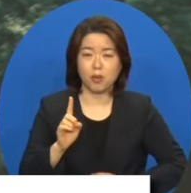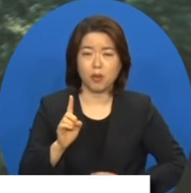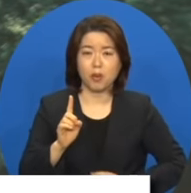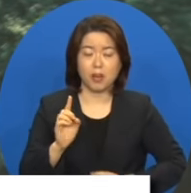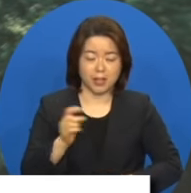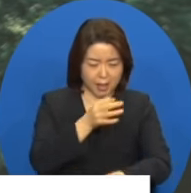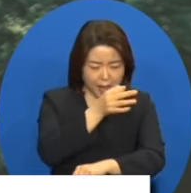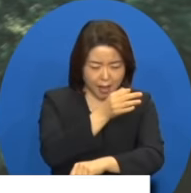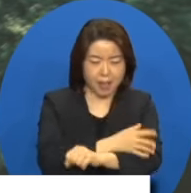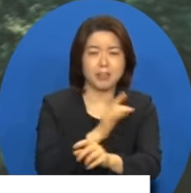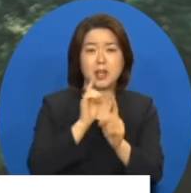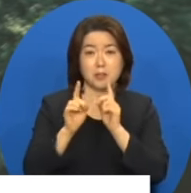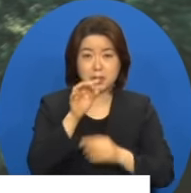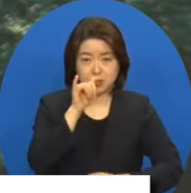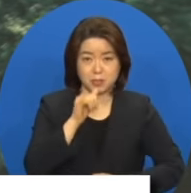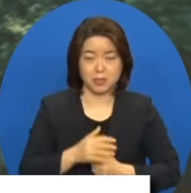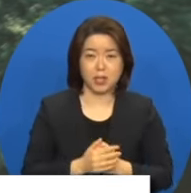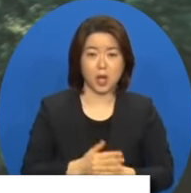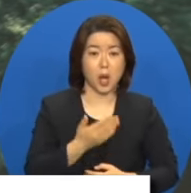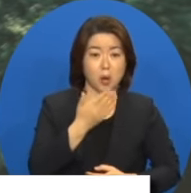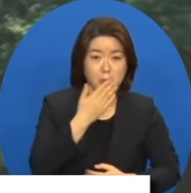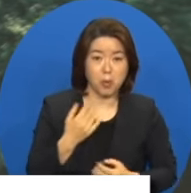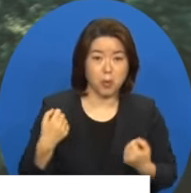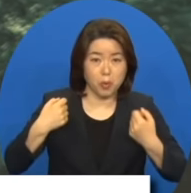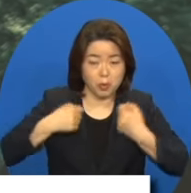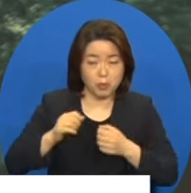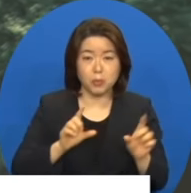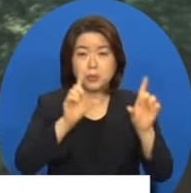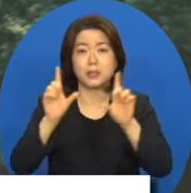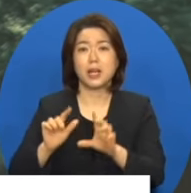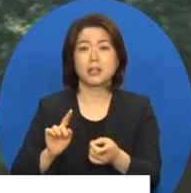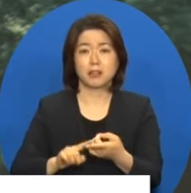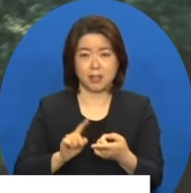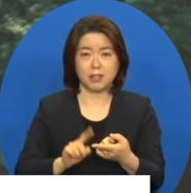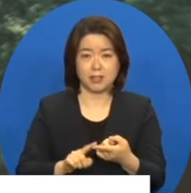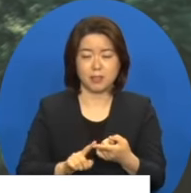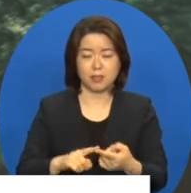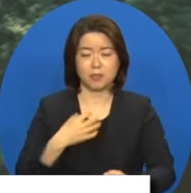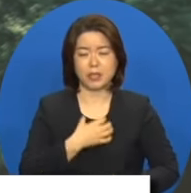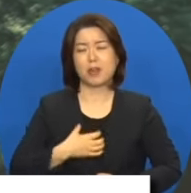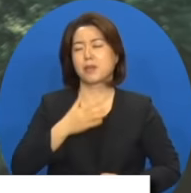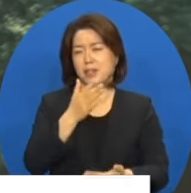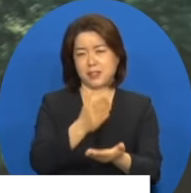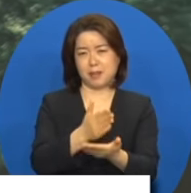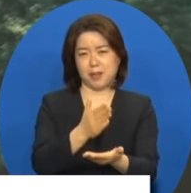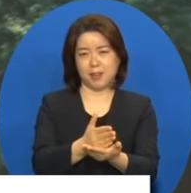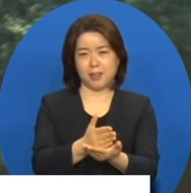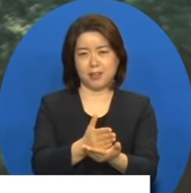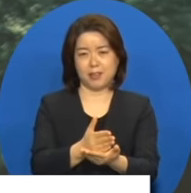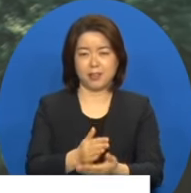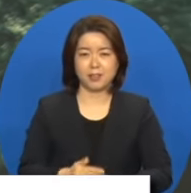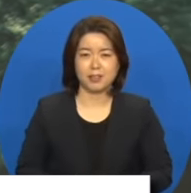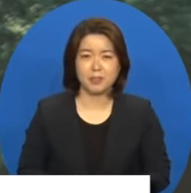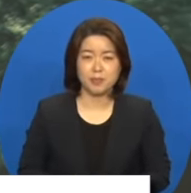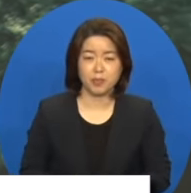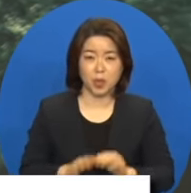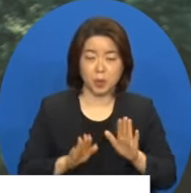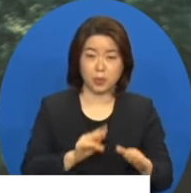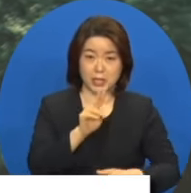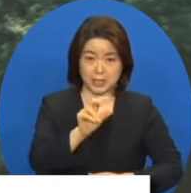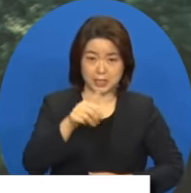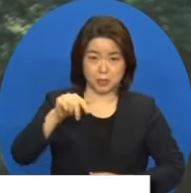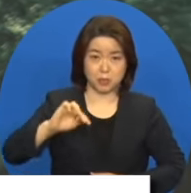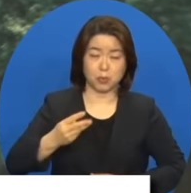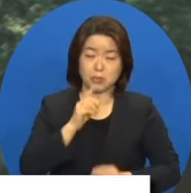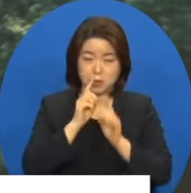단순한 말씀입니다. 먹고 입고 사는 것에 대해서 염려하지 말라는 것입니다. 오늘 25절